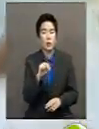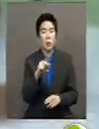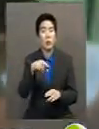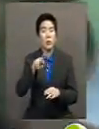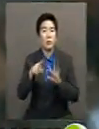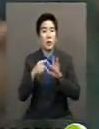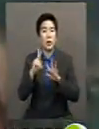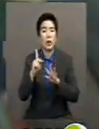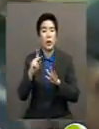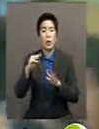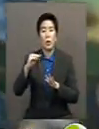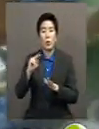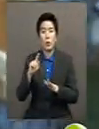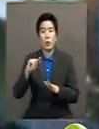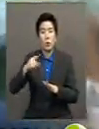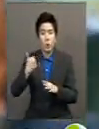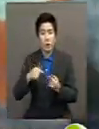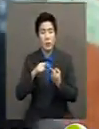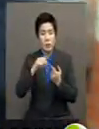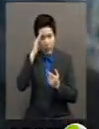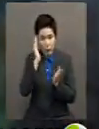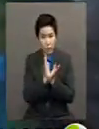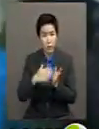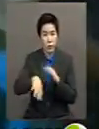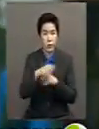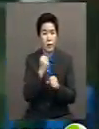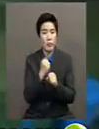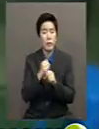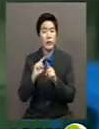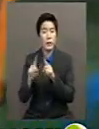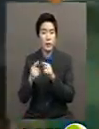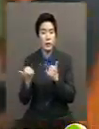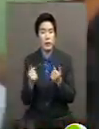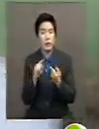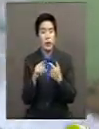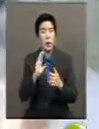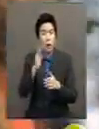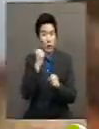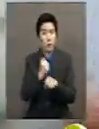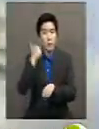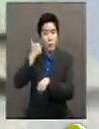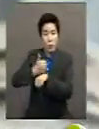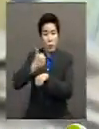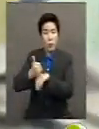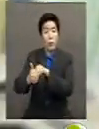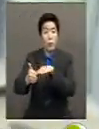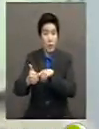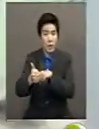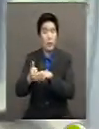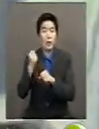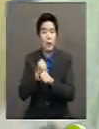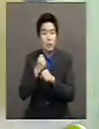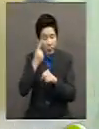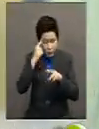ายให้พันตำรวจเอกจักรจิตธรรมรองผู้บังคับการตำรวจนครบาล5เป็นหัวหน้าชุดสืบสวน